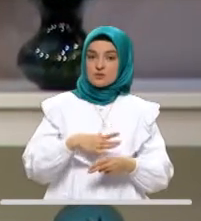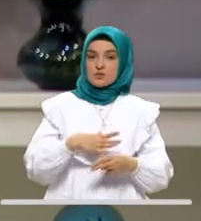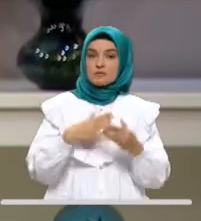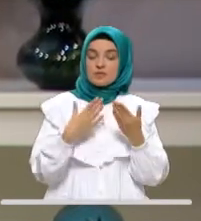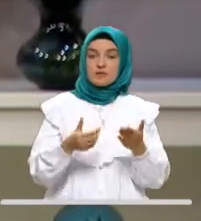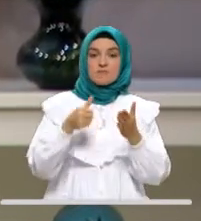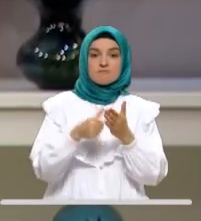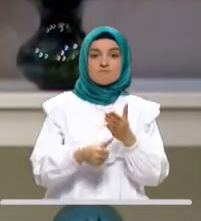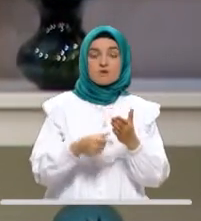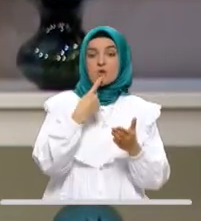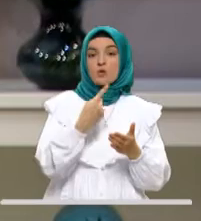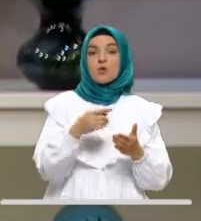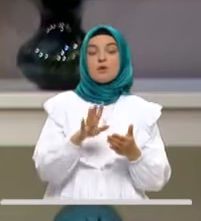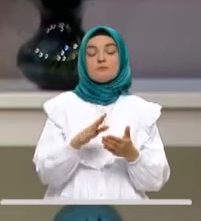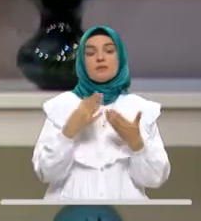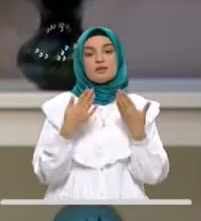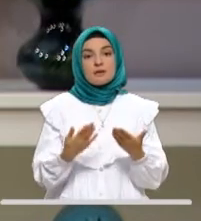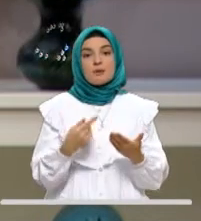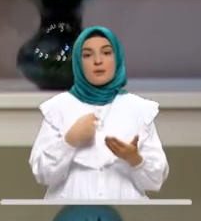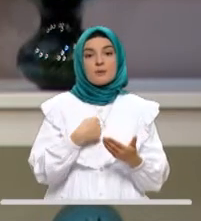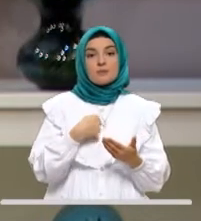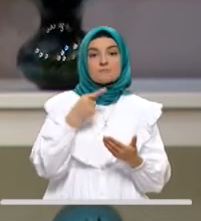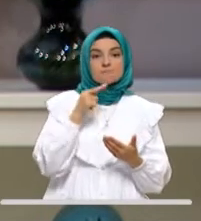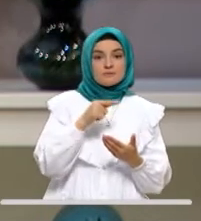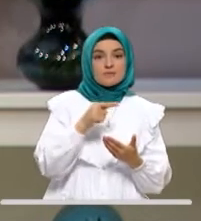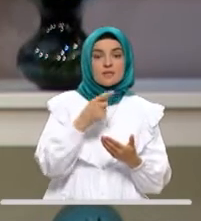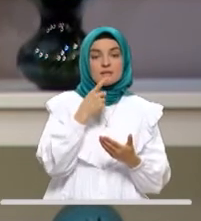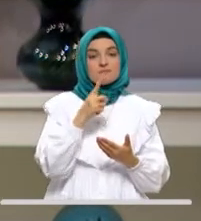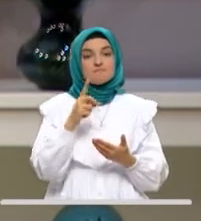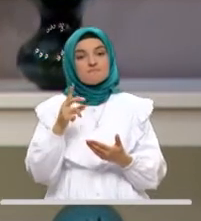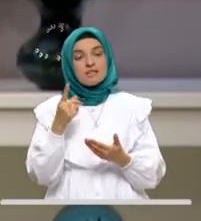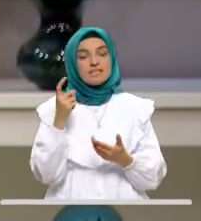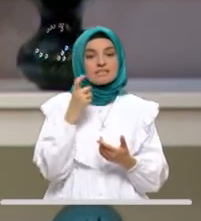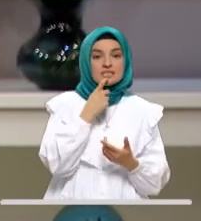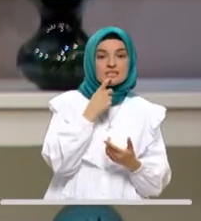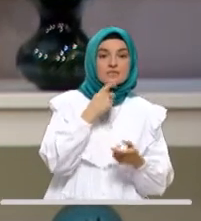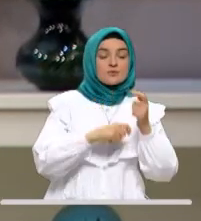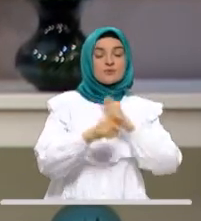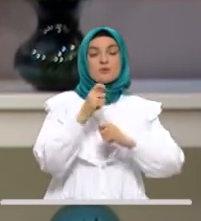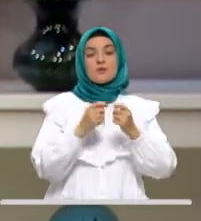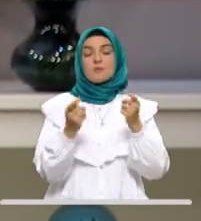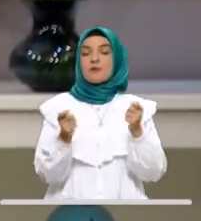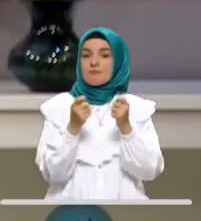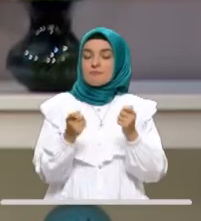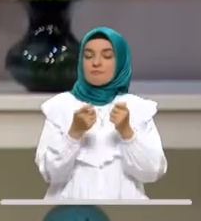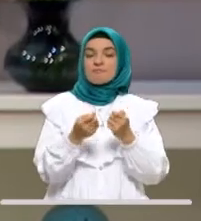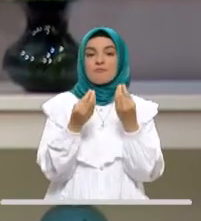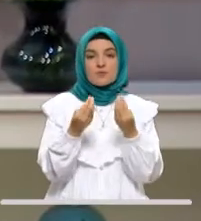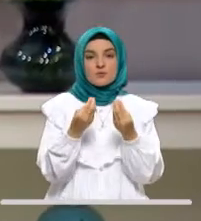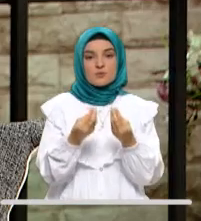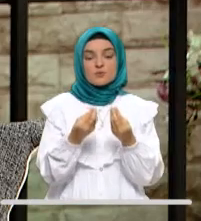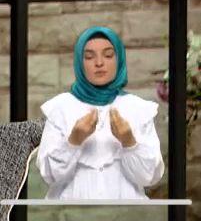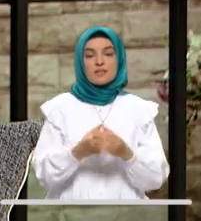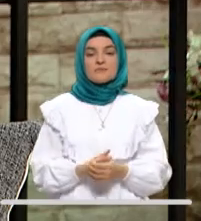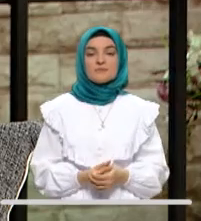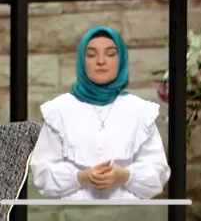firma adı zikretmeyeceğiz ama ben Kurdet Hanım'ın ürünlerini birkaç yıldır kullanıyorum ve emeklerini de gerçekten takdir ediyorum. Allah çok razı olsun. Güzel, kıymetli bir iş yapıyorsunuz. Sağ